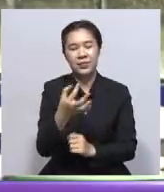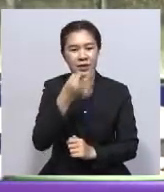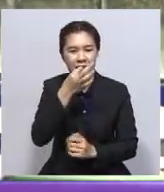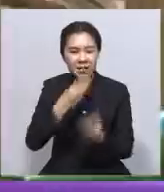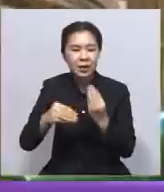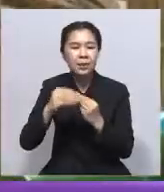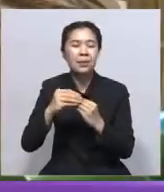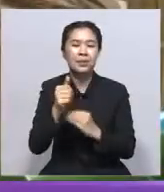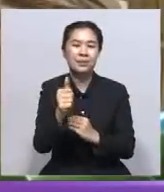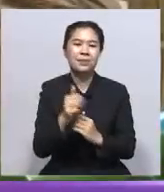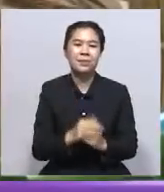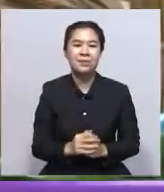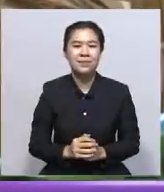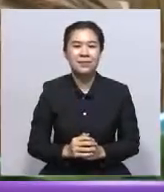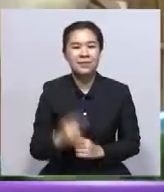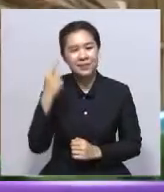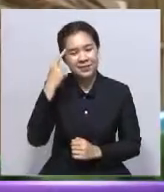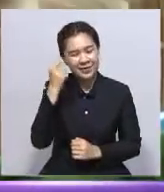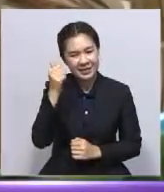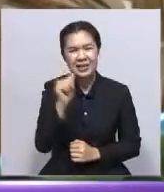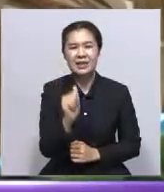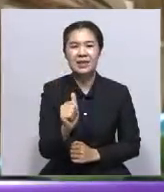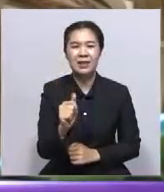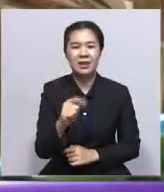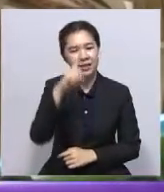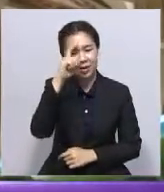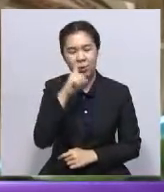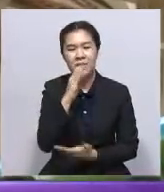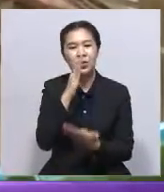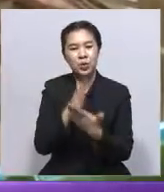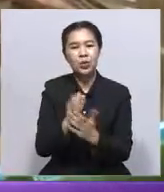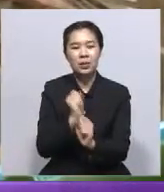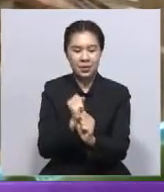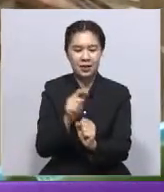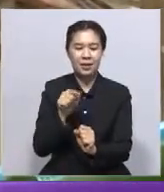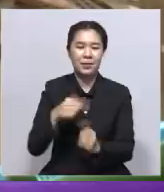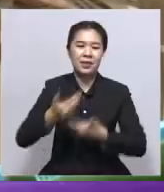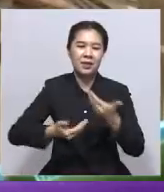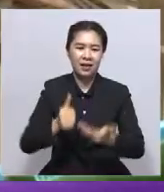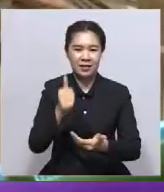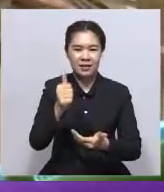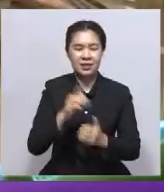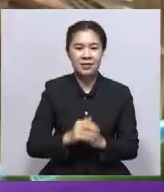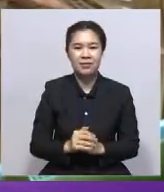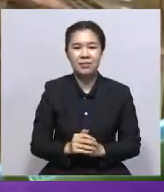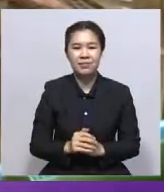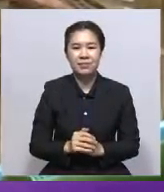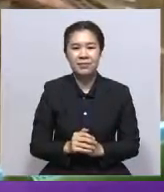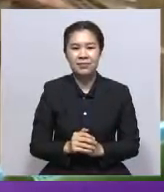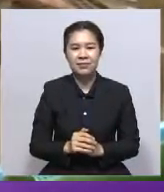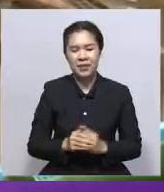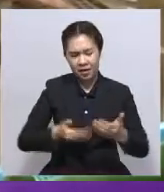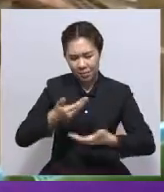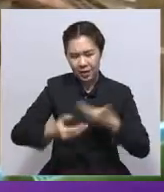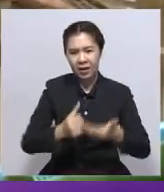สริมขึ้นมาเยอะ คิดว่าดีนะช่วงเราว่างงานตามที่เราก็มาทำของเราตรงนี้เพราะเราไม่ต้องลงทุนซื้อแต่อันนี้เราซื้อมาแล้วก็มันก็ข